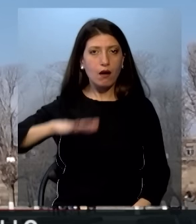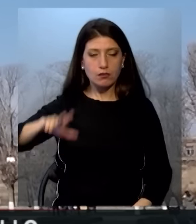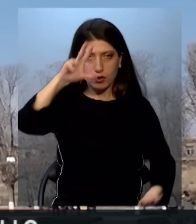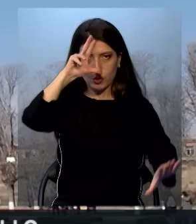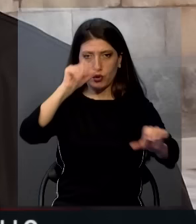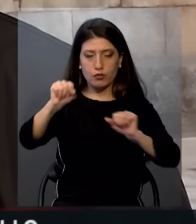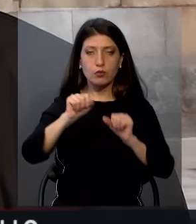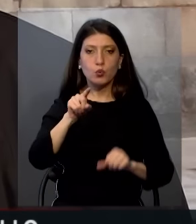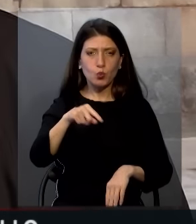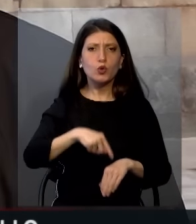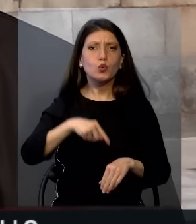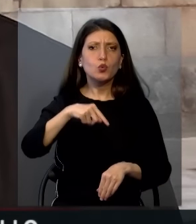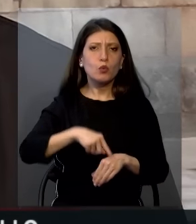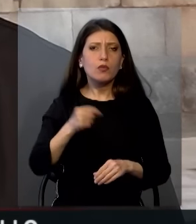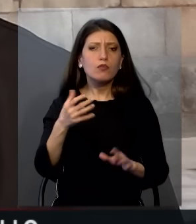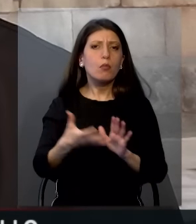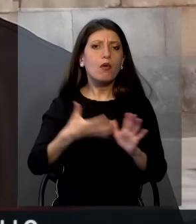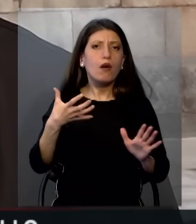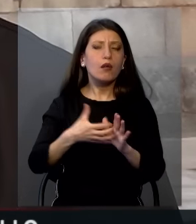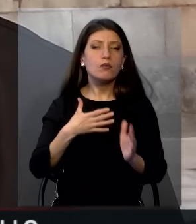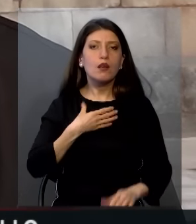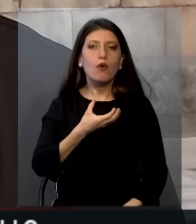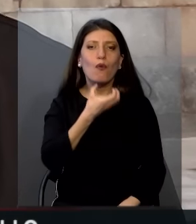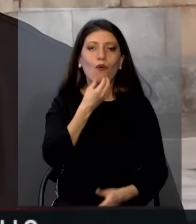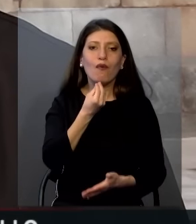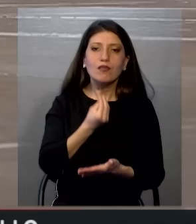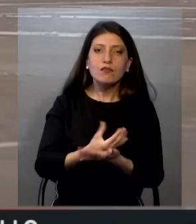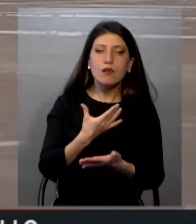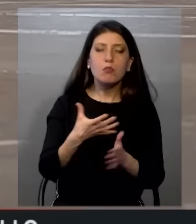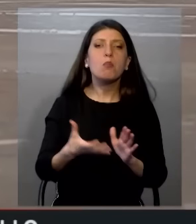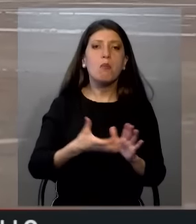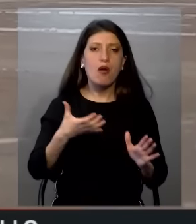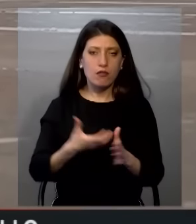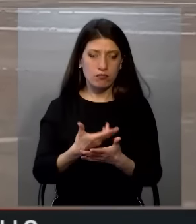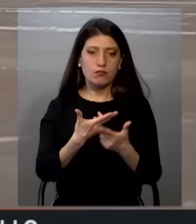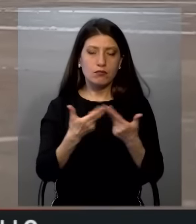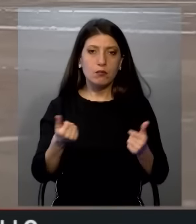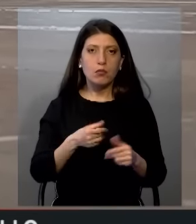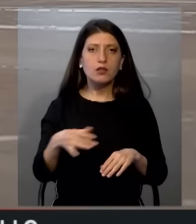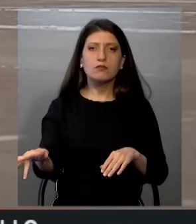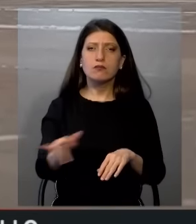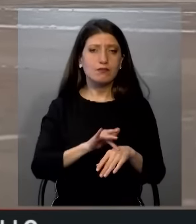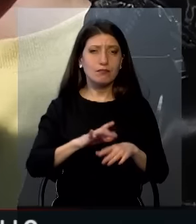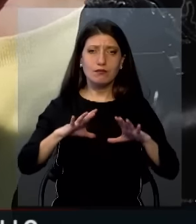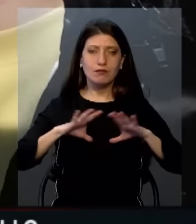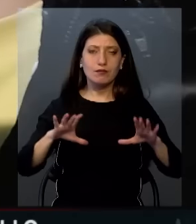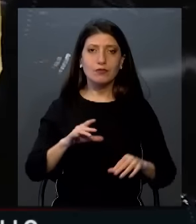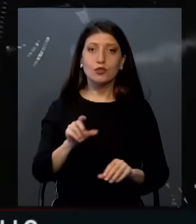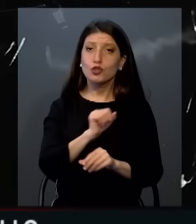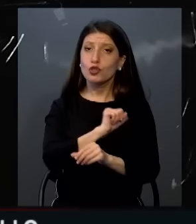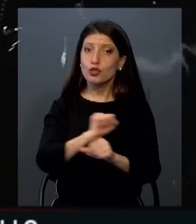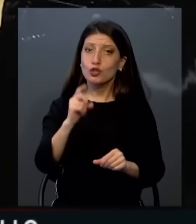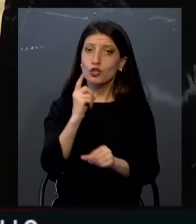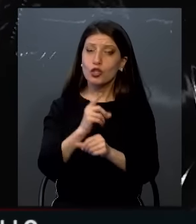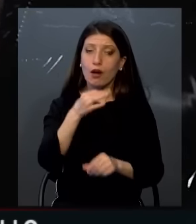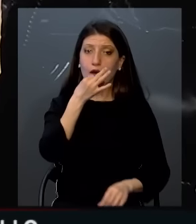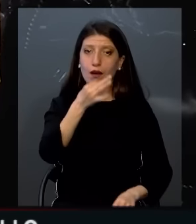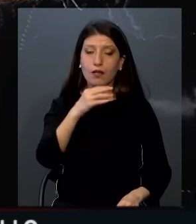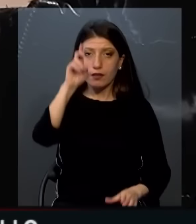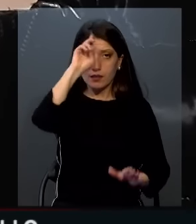իշխանությունը։ Դուք զգում եք ինչքան է պակասել մեր հոգևոր արժեքները։ Պակասել է, բայց չի սպառվել։ Չի կարելի ասել, որ